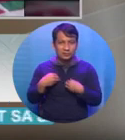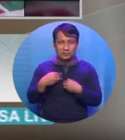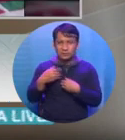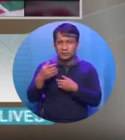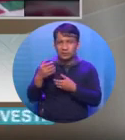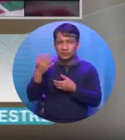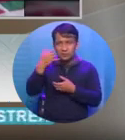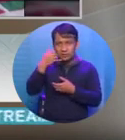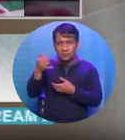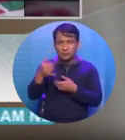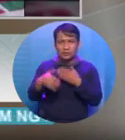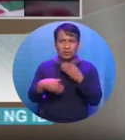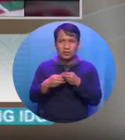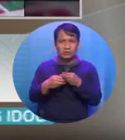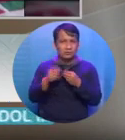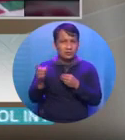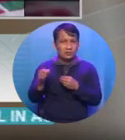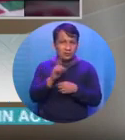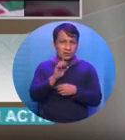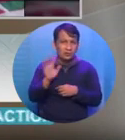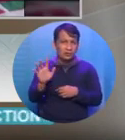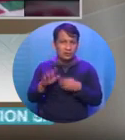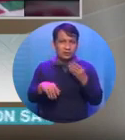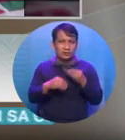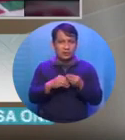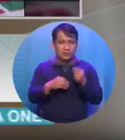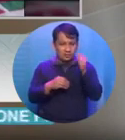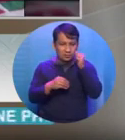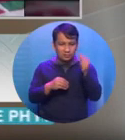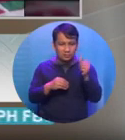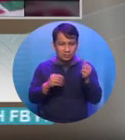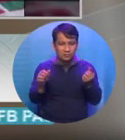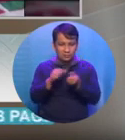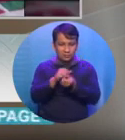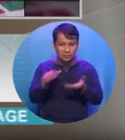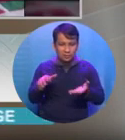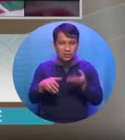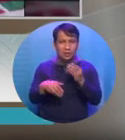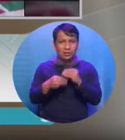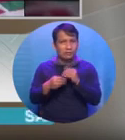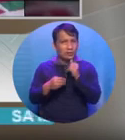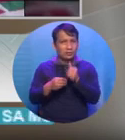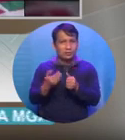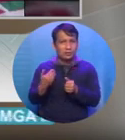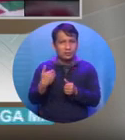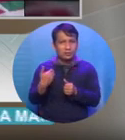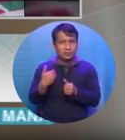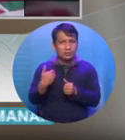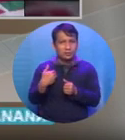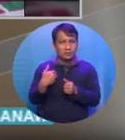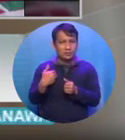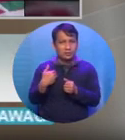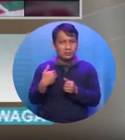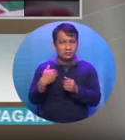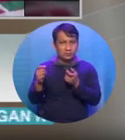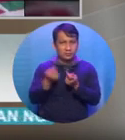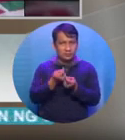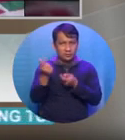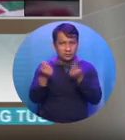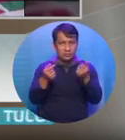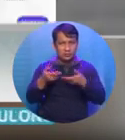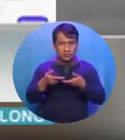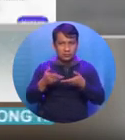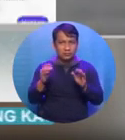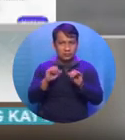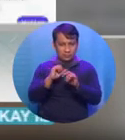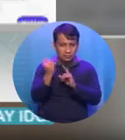So, sir, nangako naman po itong si Mr. Alerta na buburahin na niya. Kung sakaling niya buburahin at pinabayaan lang niyang kumal sa social